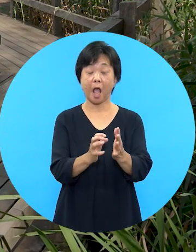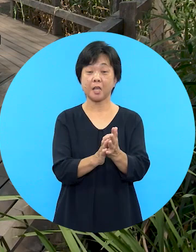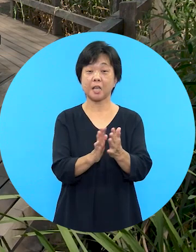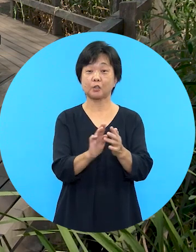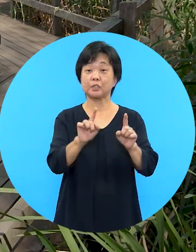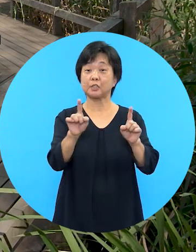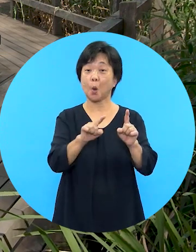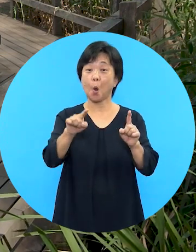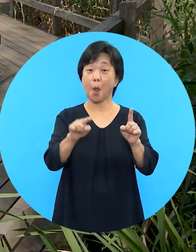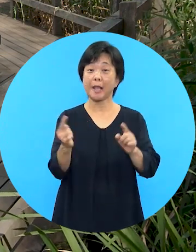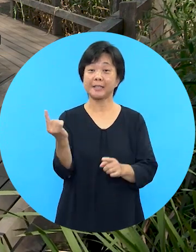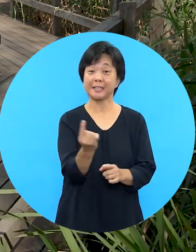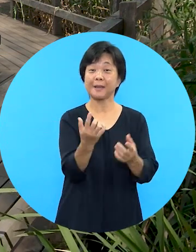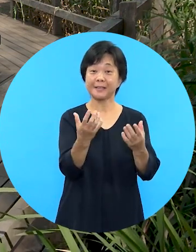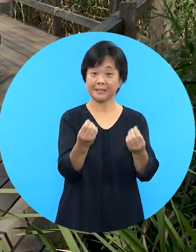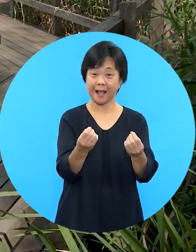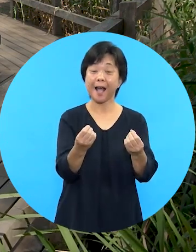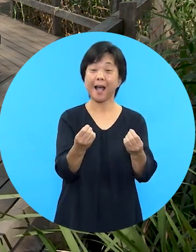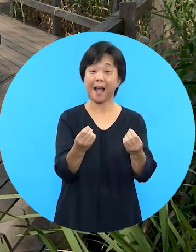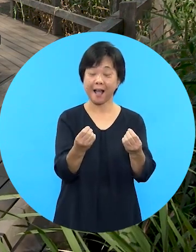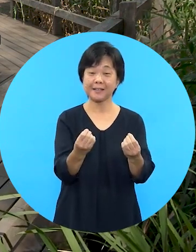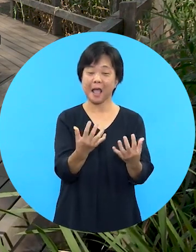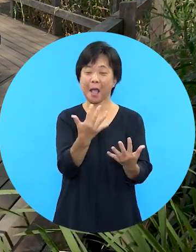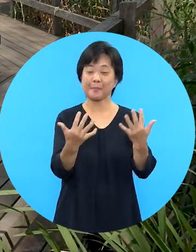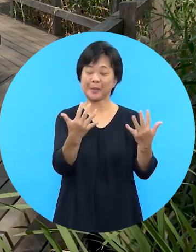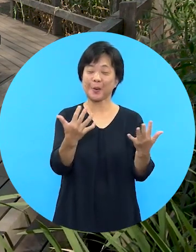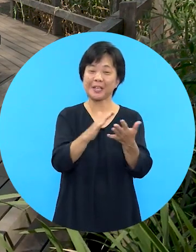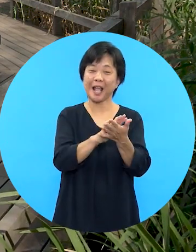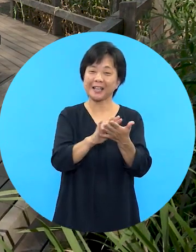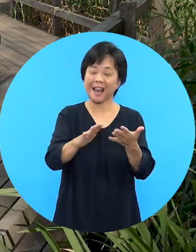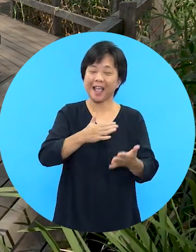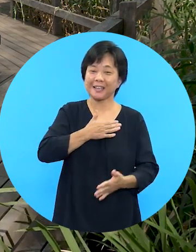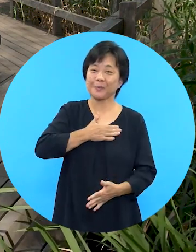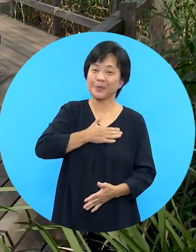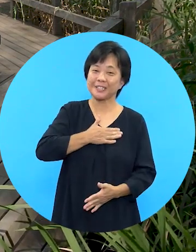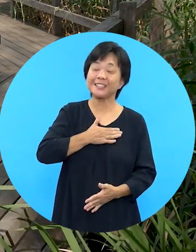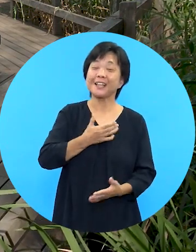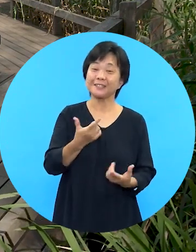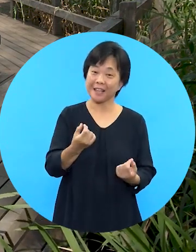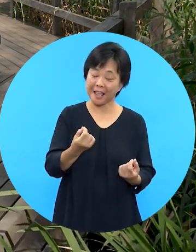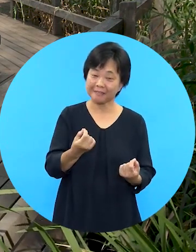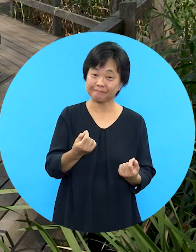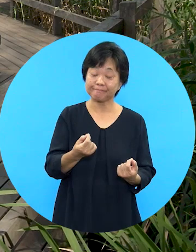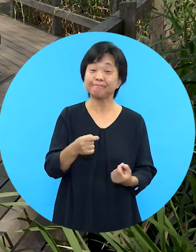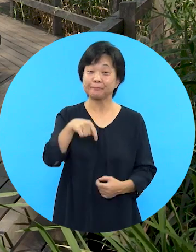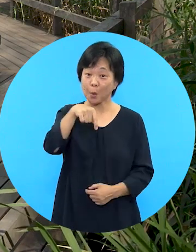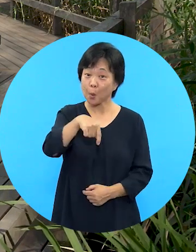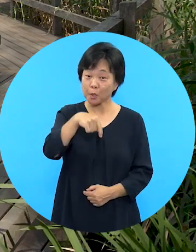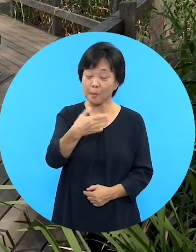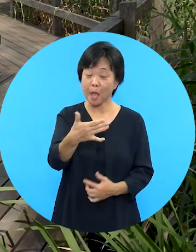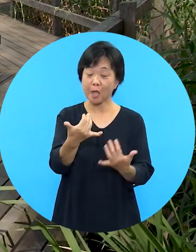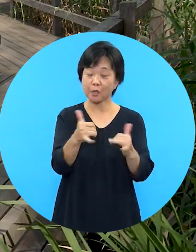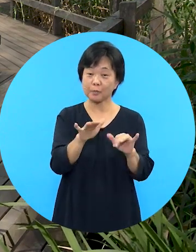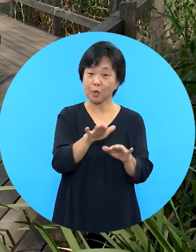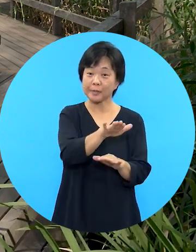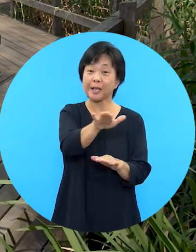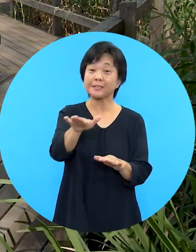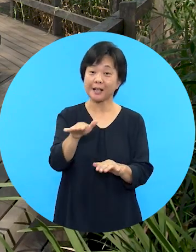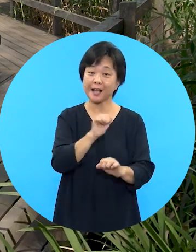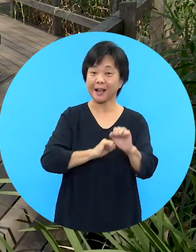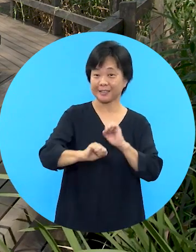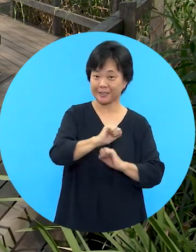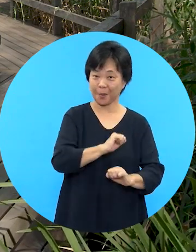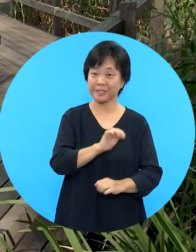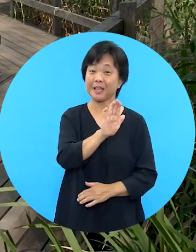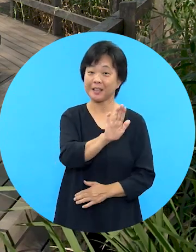石神井公園にやってきました。青々とした緑がとっても気持ちいいですね。こちらでも区民の皆さんが